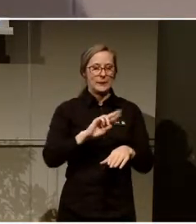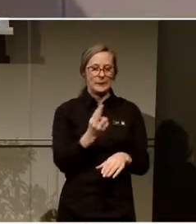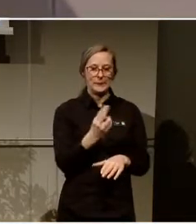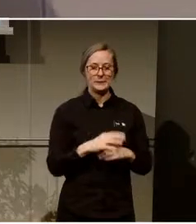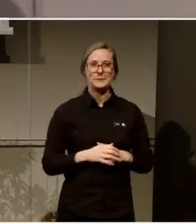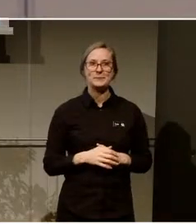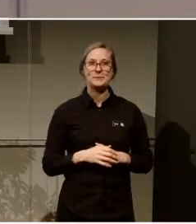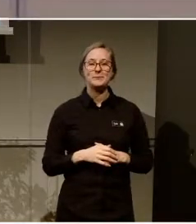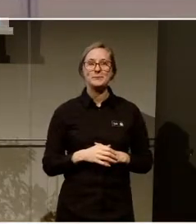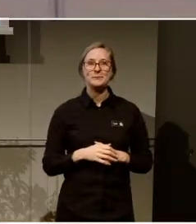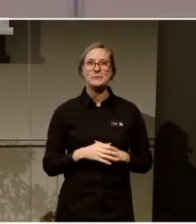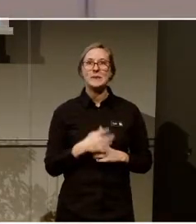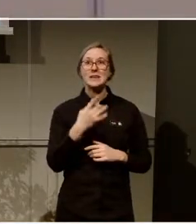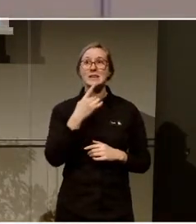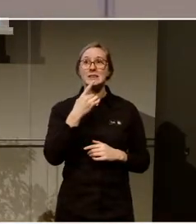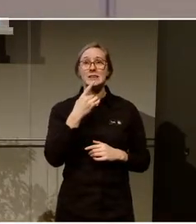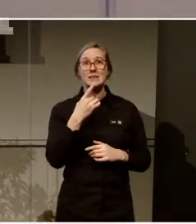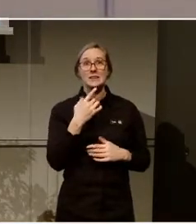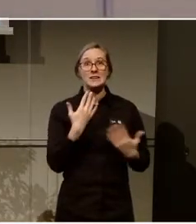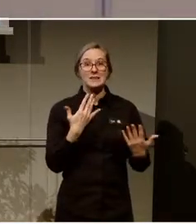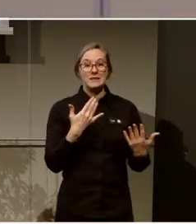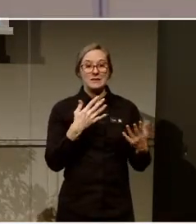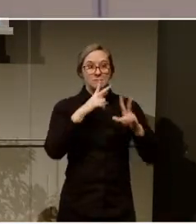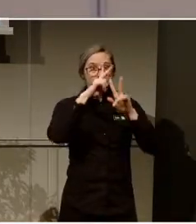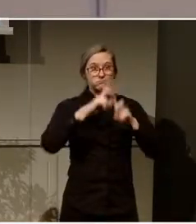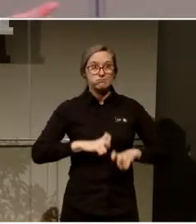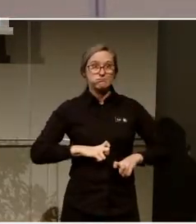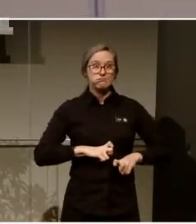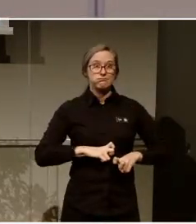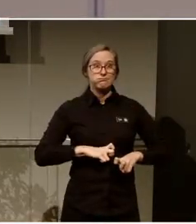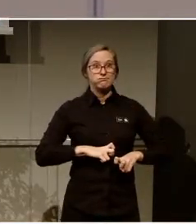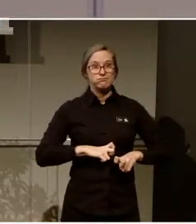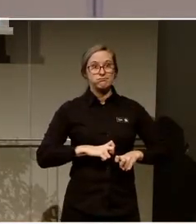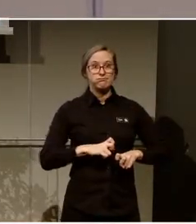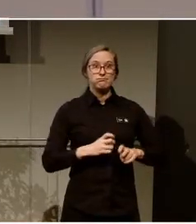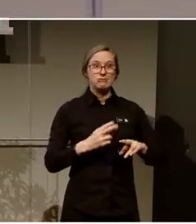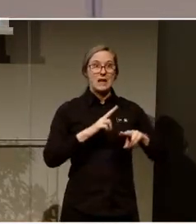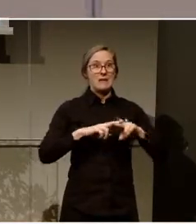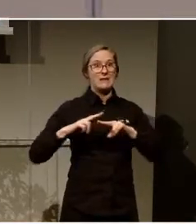kan vi säga då efter att ha gjort de här lägesbilderna?